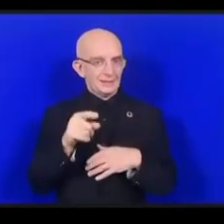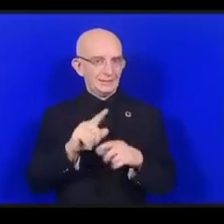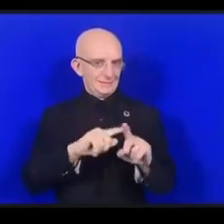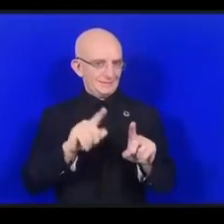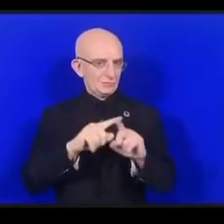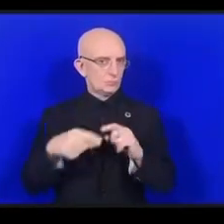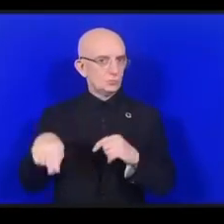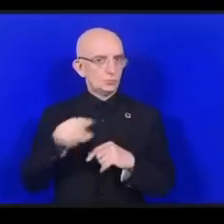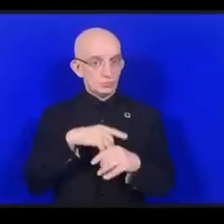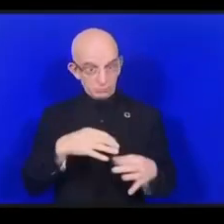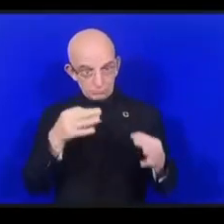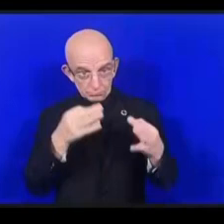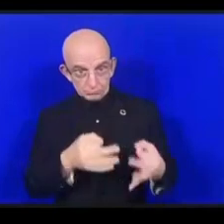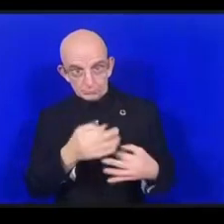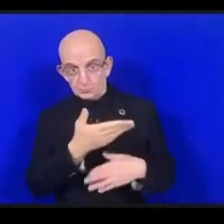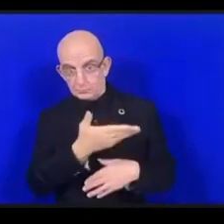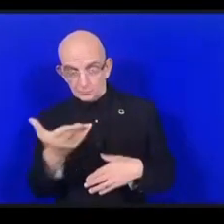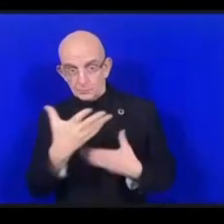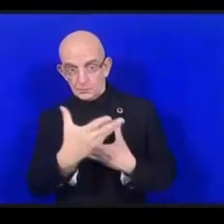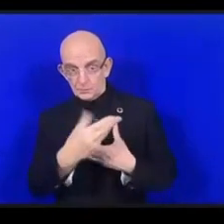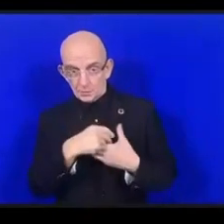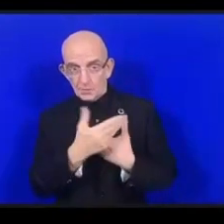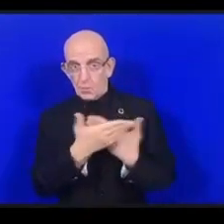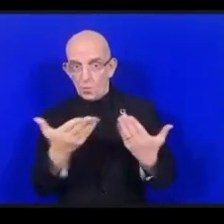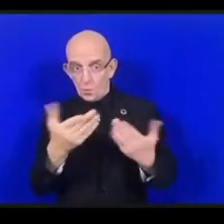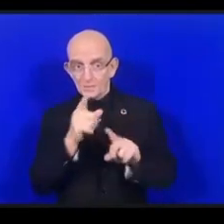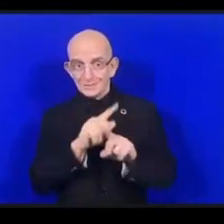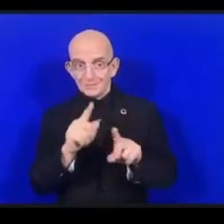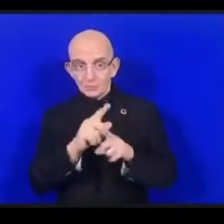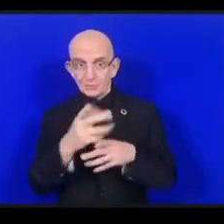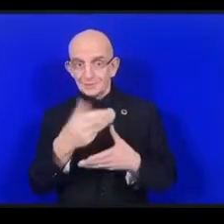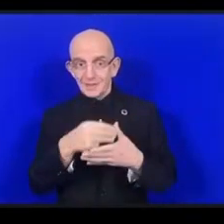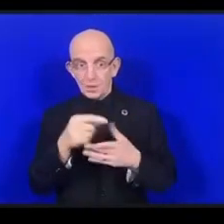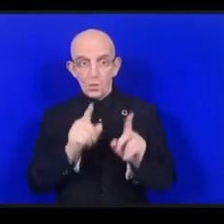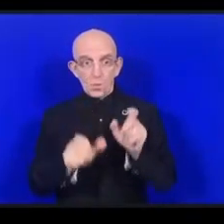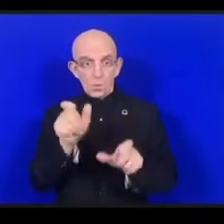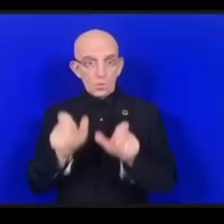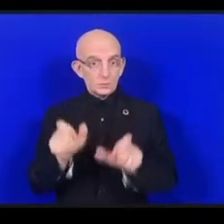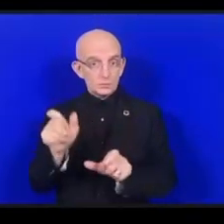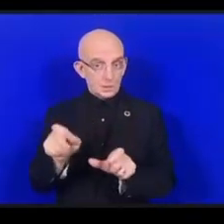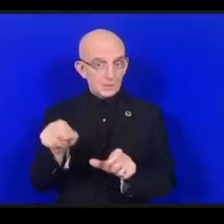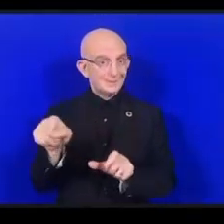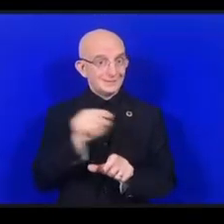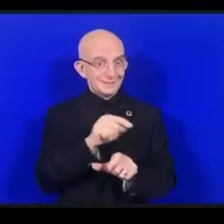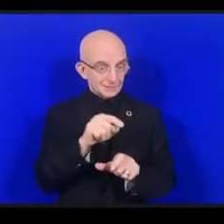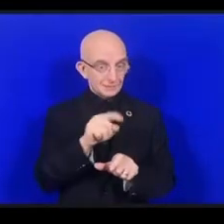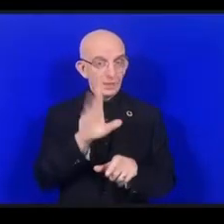术专家等等，就是包括残障人士，包括